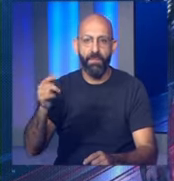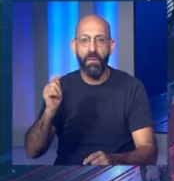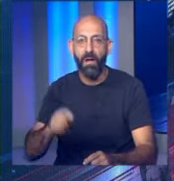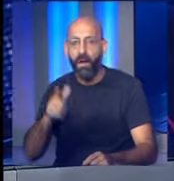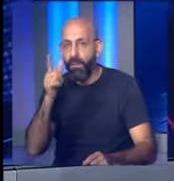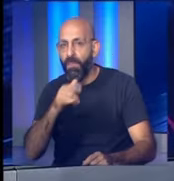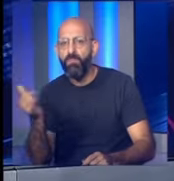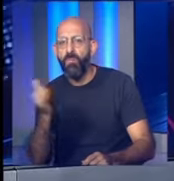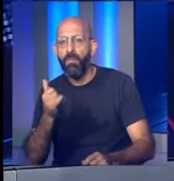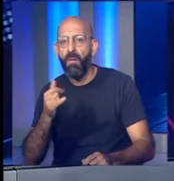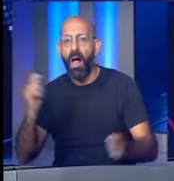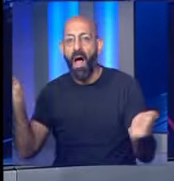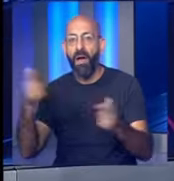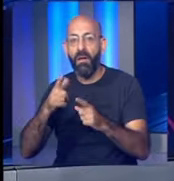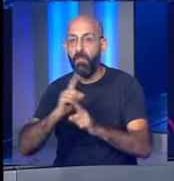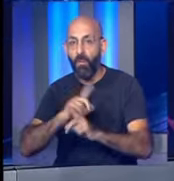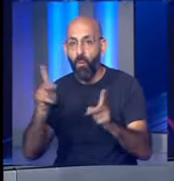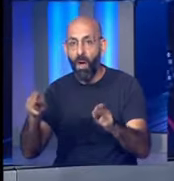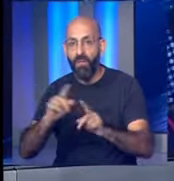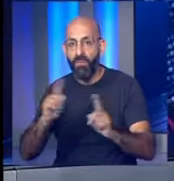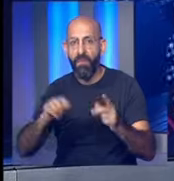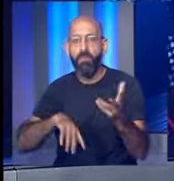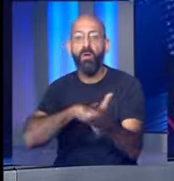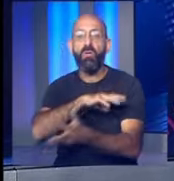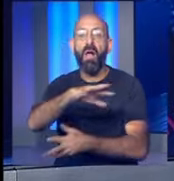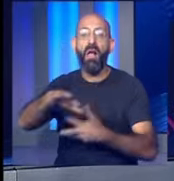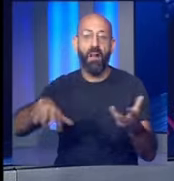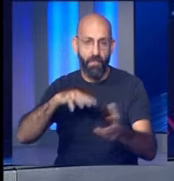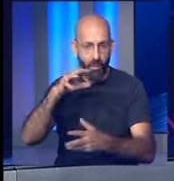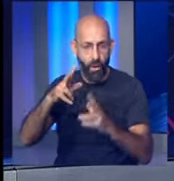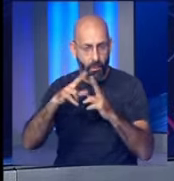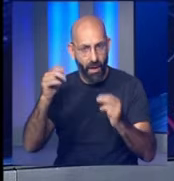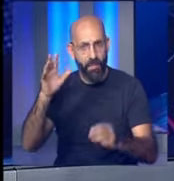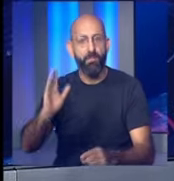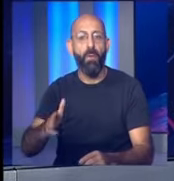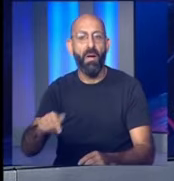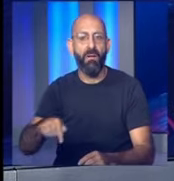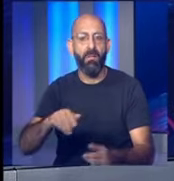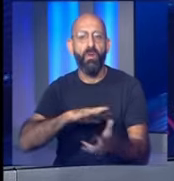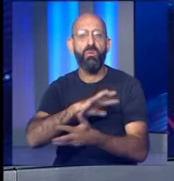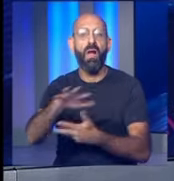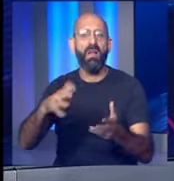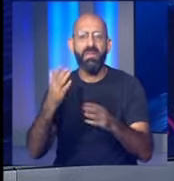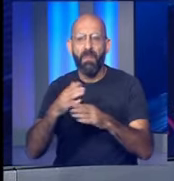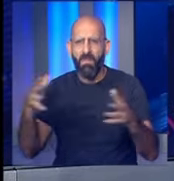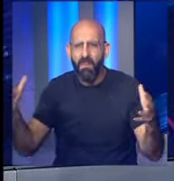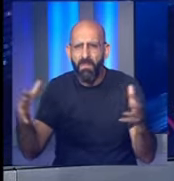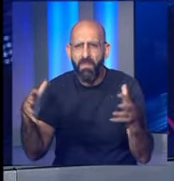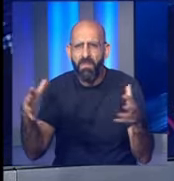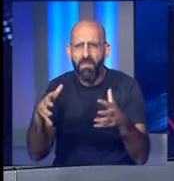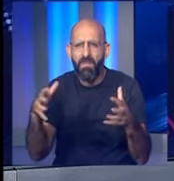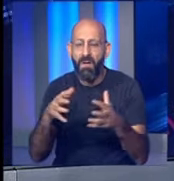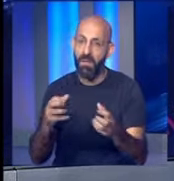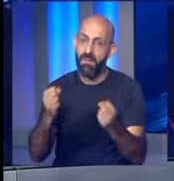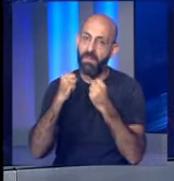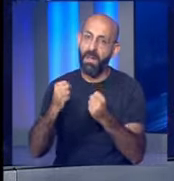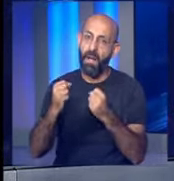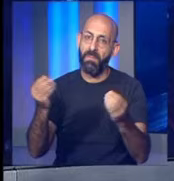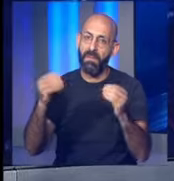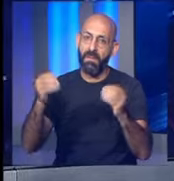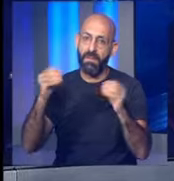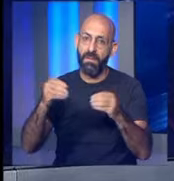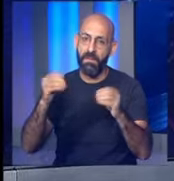المناطق التي نزحوا إليها. أضاف: إذا لم تتوقف الحرب فإن النزوح يمكن أن يسفر عن تفجير الأوضاع